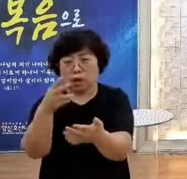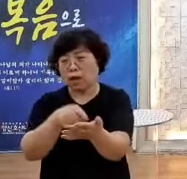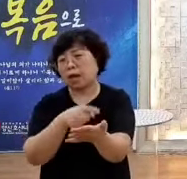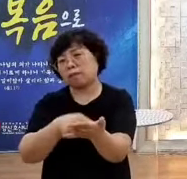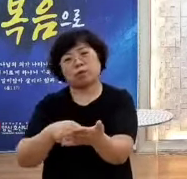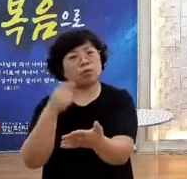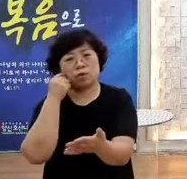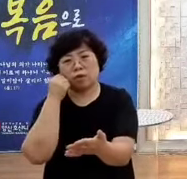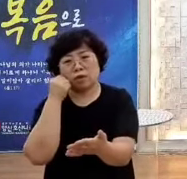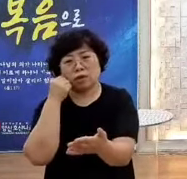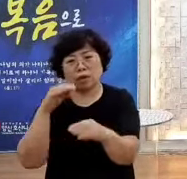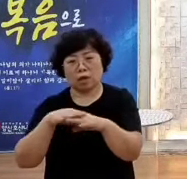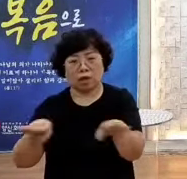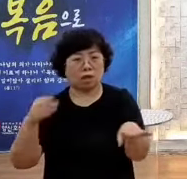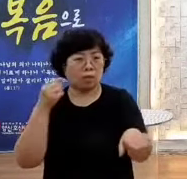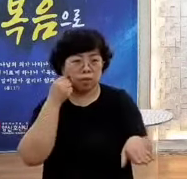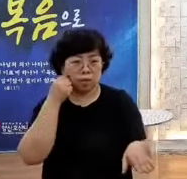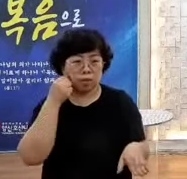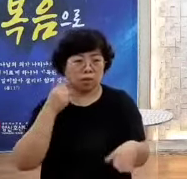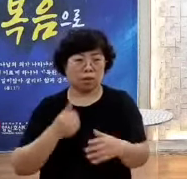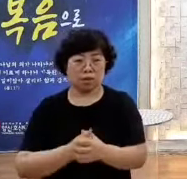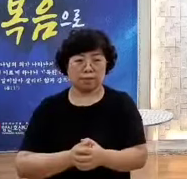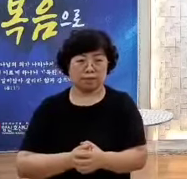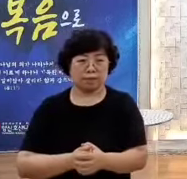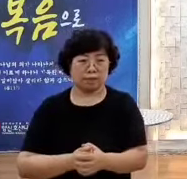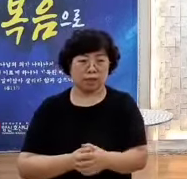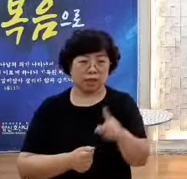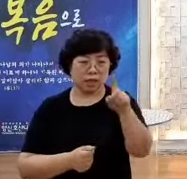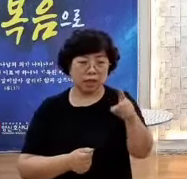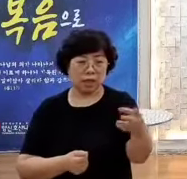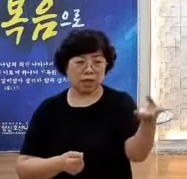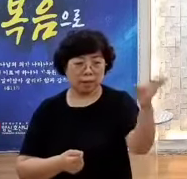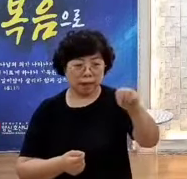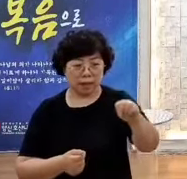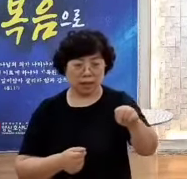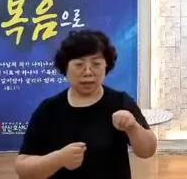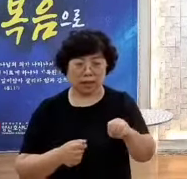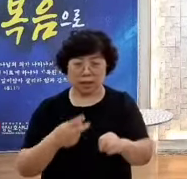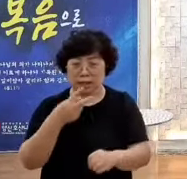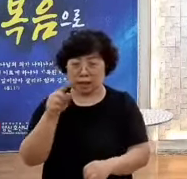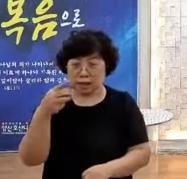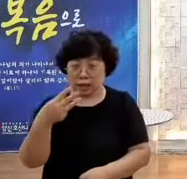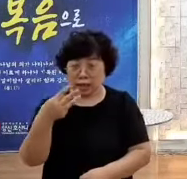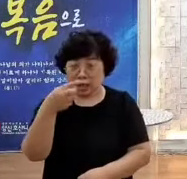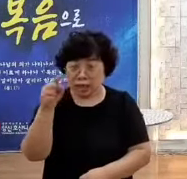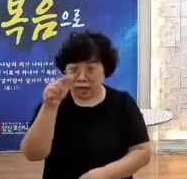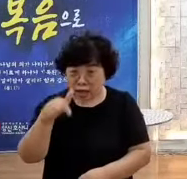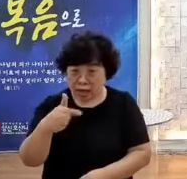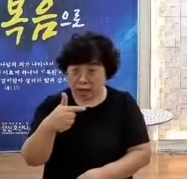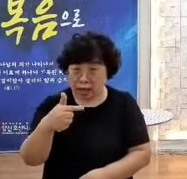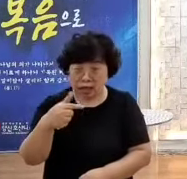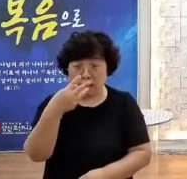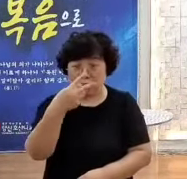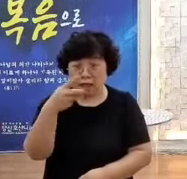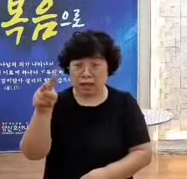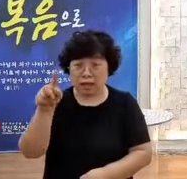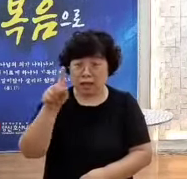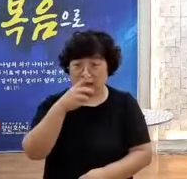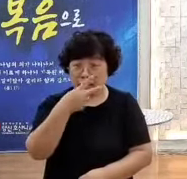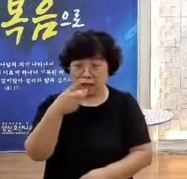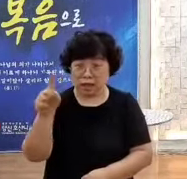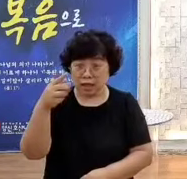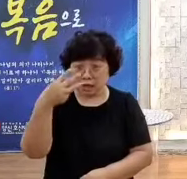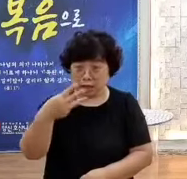자, 도저히 갚을 수 없는 빚이라는 뜻입니다. 1만 달란트라는 거. 그럼 성경이 무엇을 말하는지를 잘